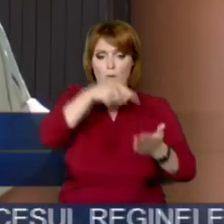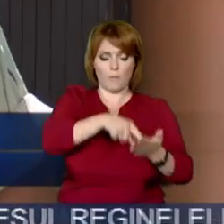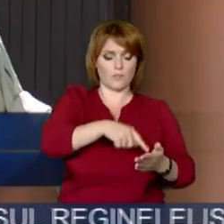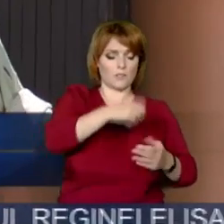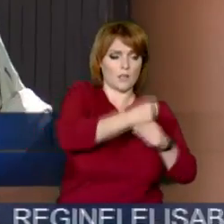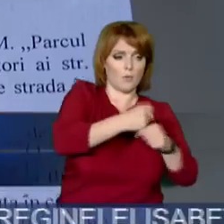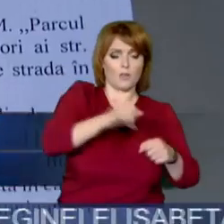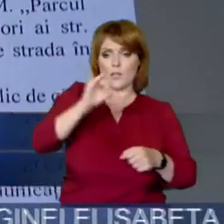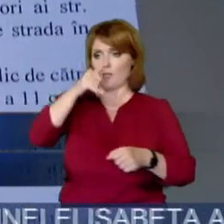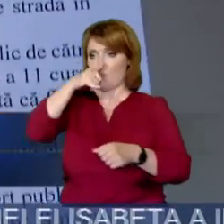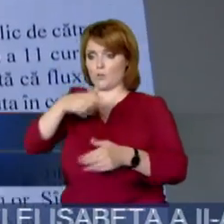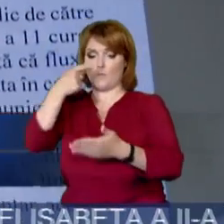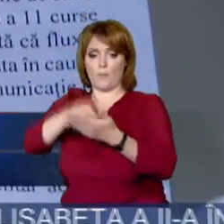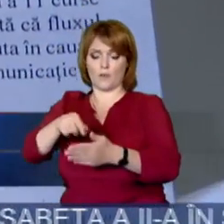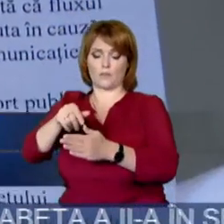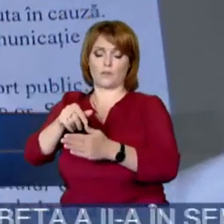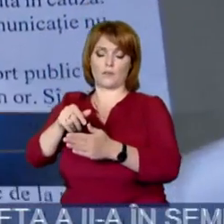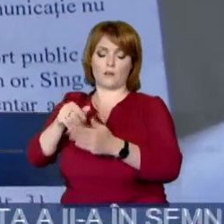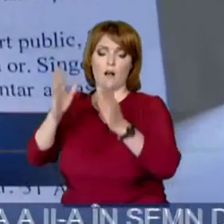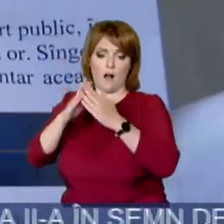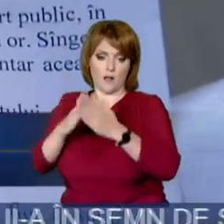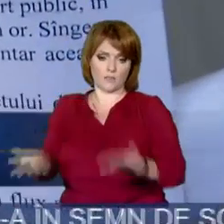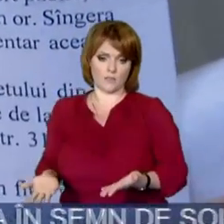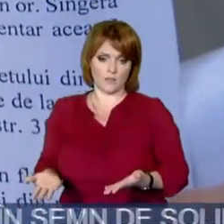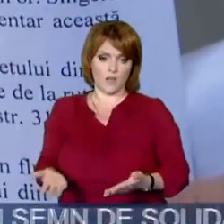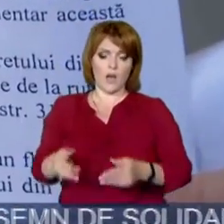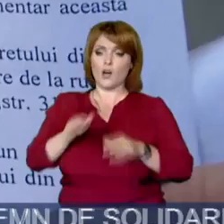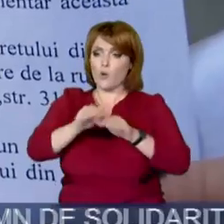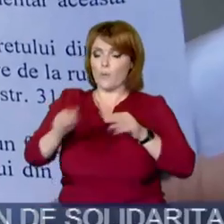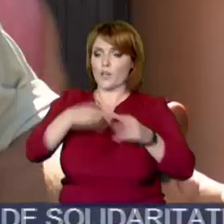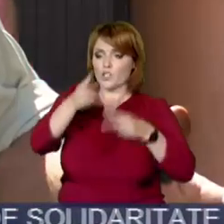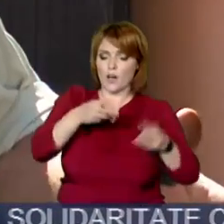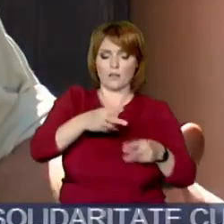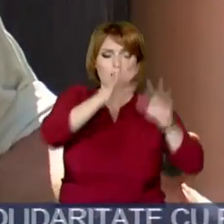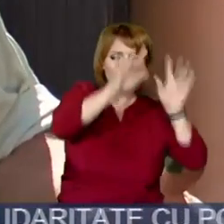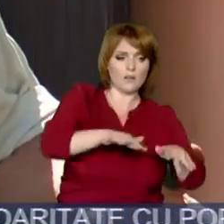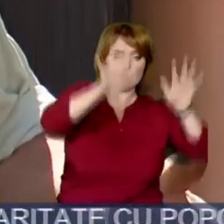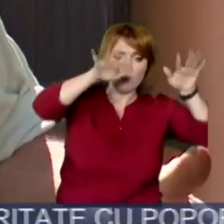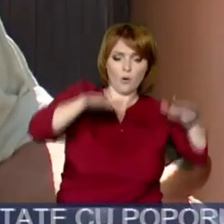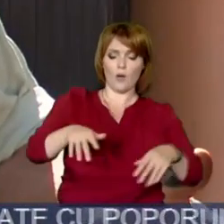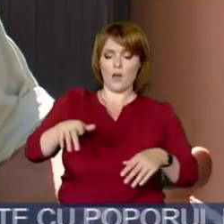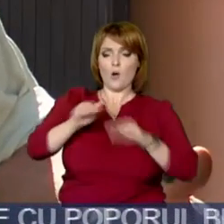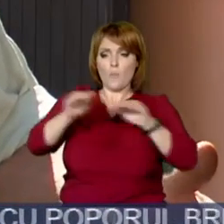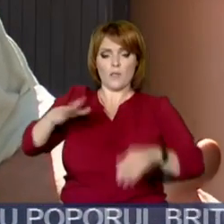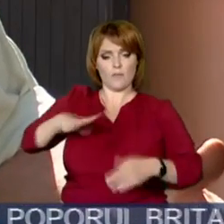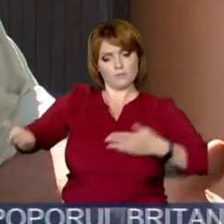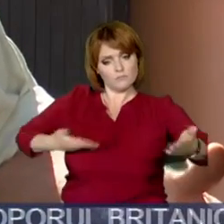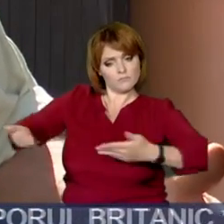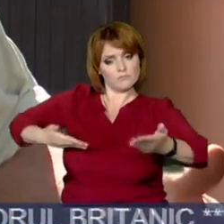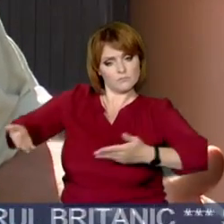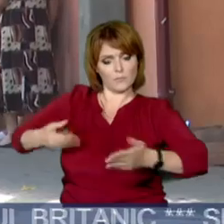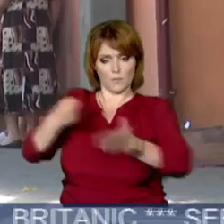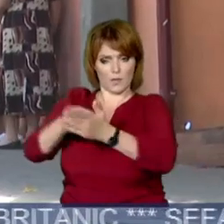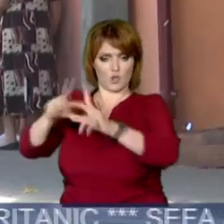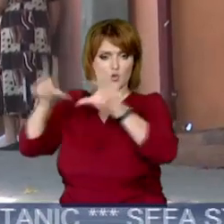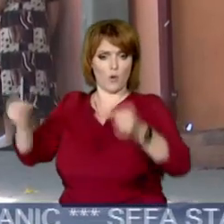acasă. Bătrânii chiar și copiii se plâng, n-au cum să ajungă în centru. E că plouă, ninge, copiii sunt nevoiți să meargă pe jos, prin ploaie, prin soare, până la